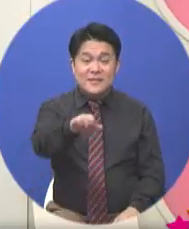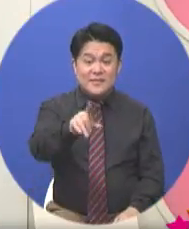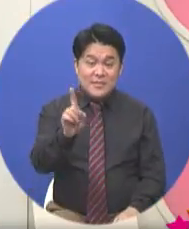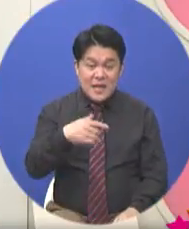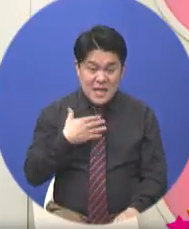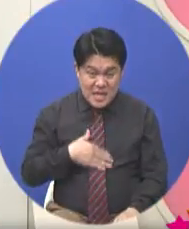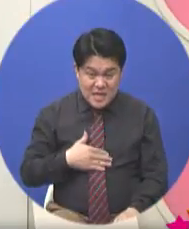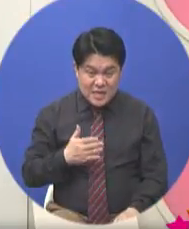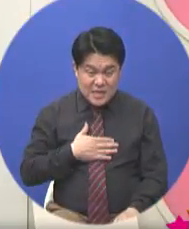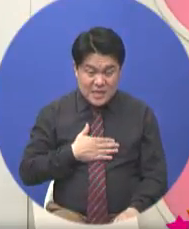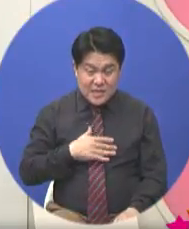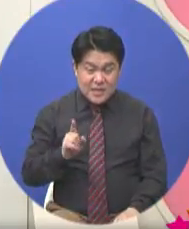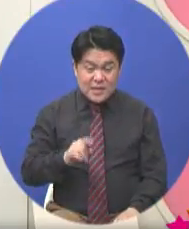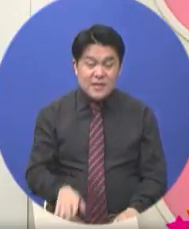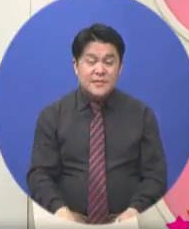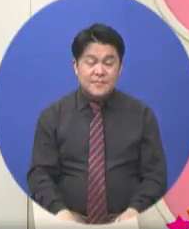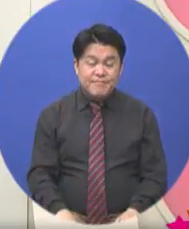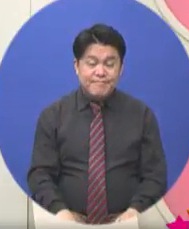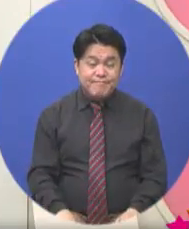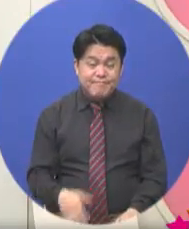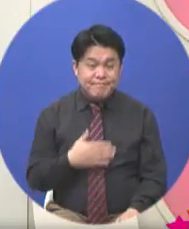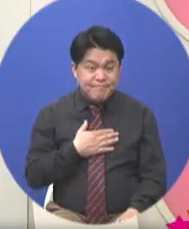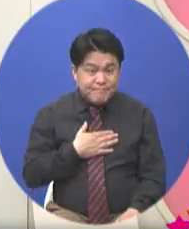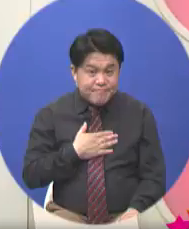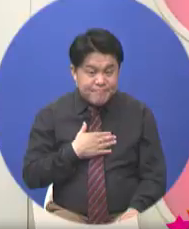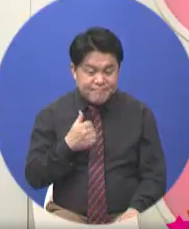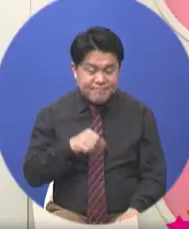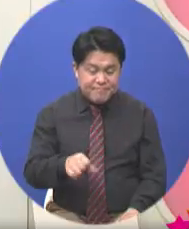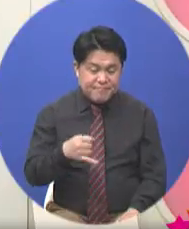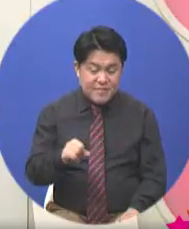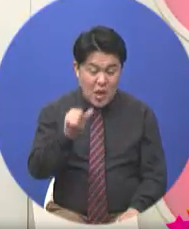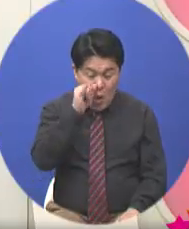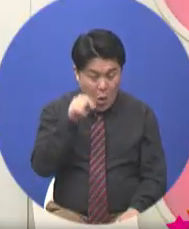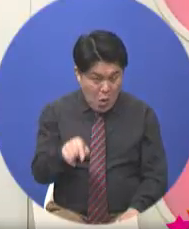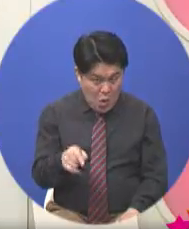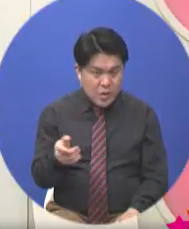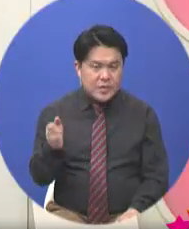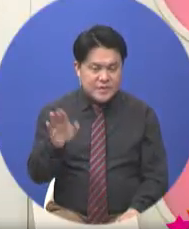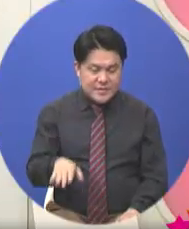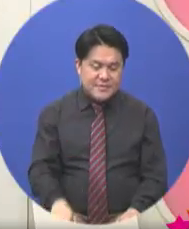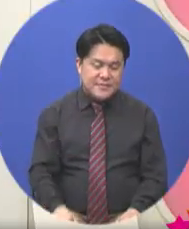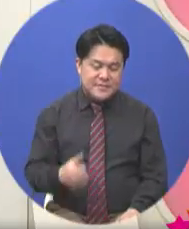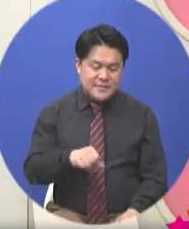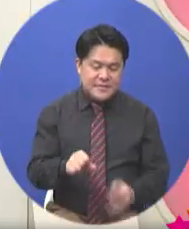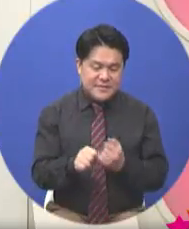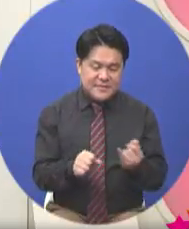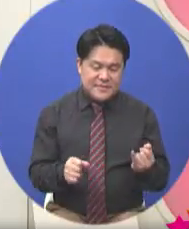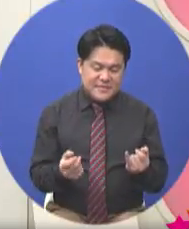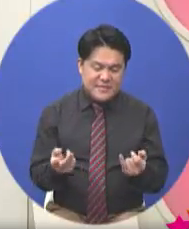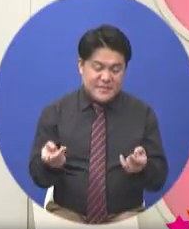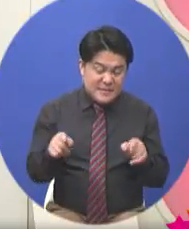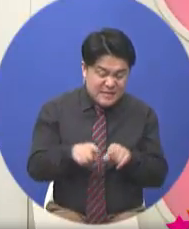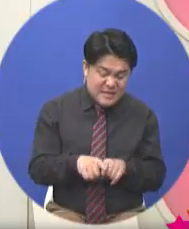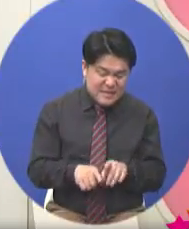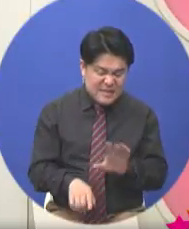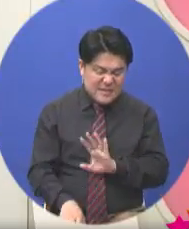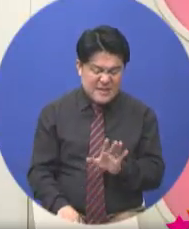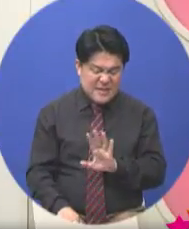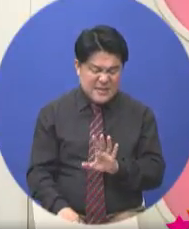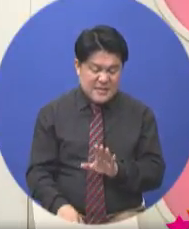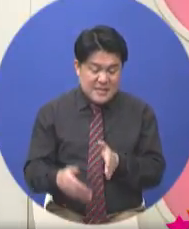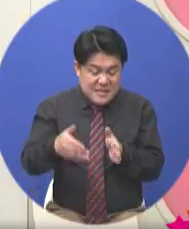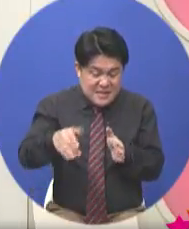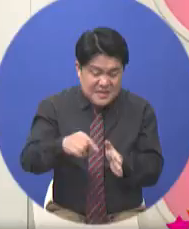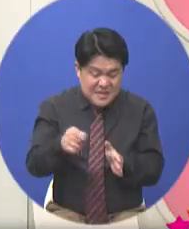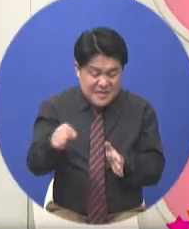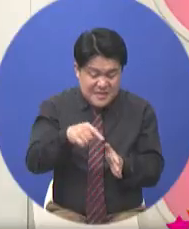사실은 저도 우리 아들 며느리 이렇게 같이 있지만 예. 같이 사는 것보다 이렇게